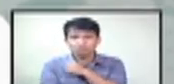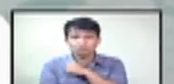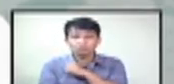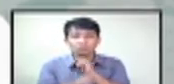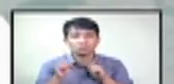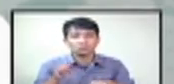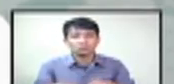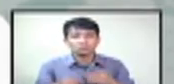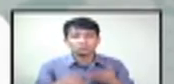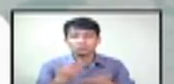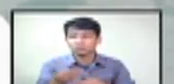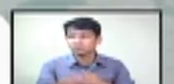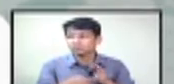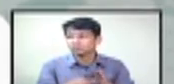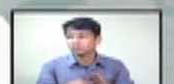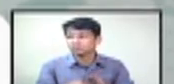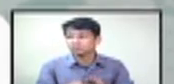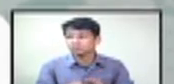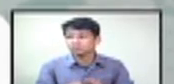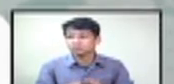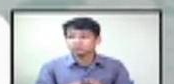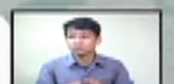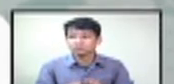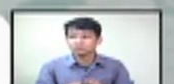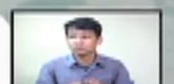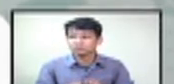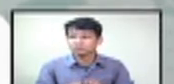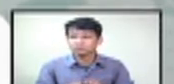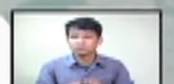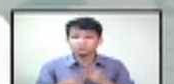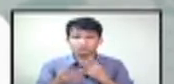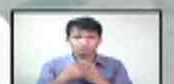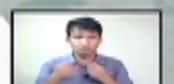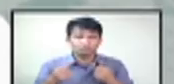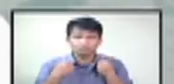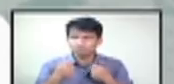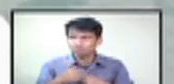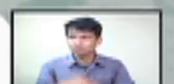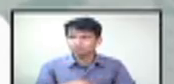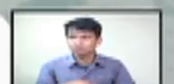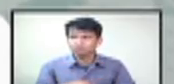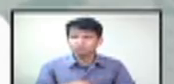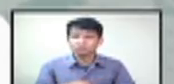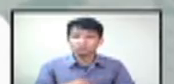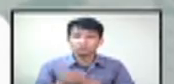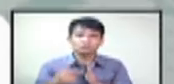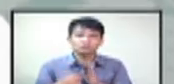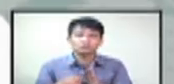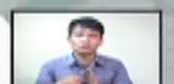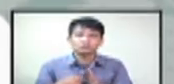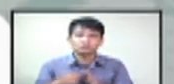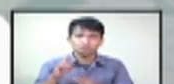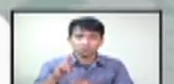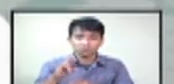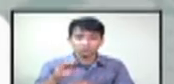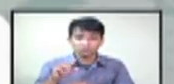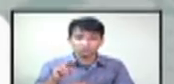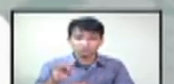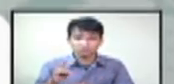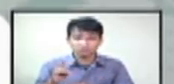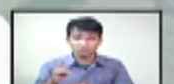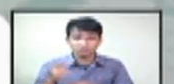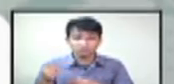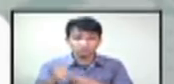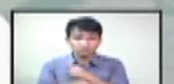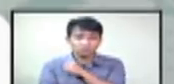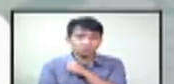pagkain, baka dahil ho dyan, pwedeng gamitin sa kanilang pang-blackmail na sila ikukulong dahil nagnanakaw. At dyan naman po sa Riyadh, yung